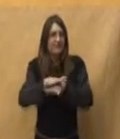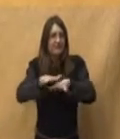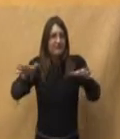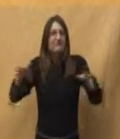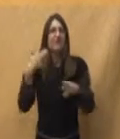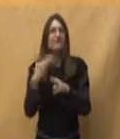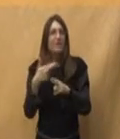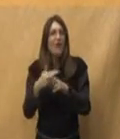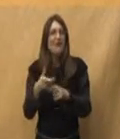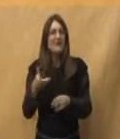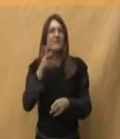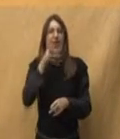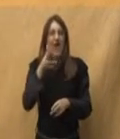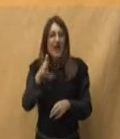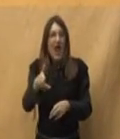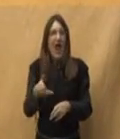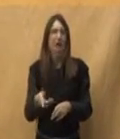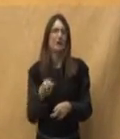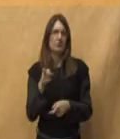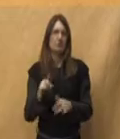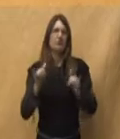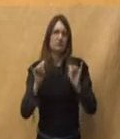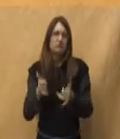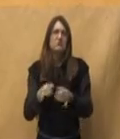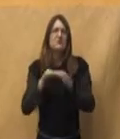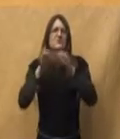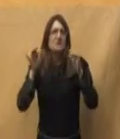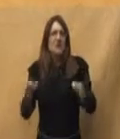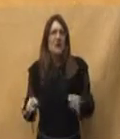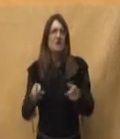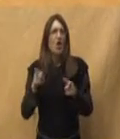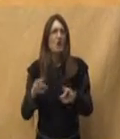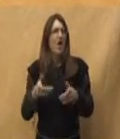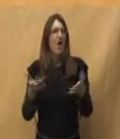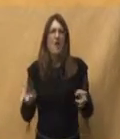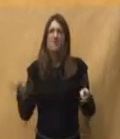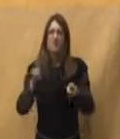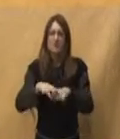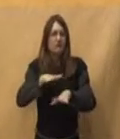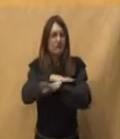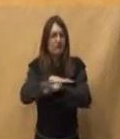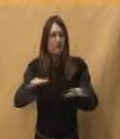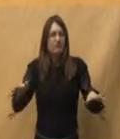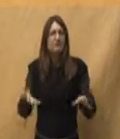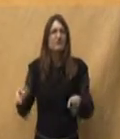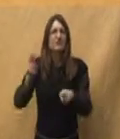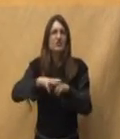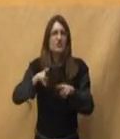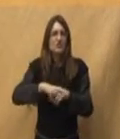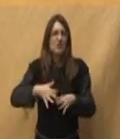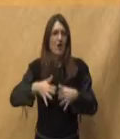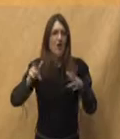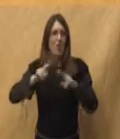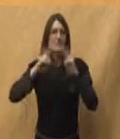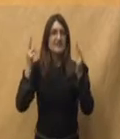ste maligne bolesti kao zaista jedna pošast. To je u porastu, ne samo kod nas, nego i u